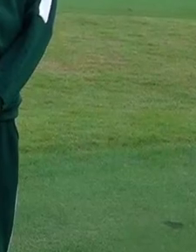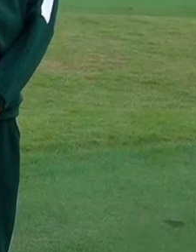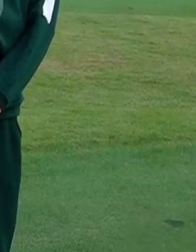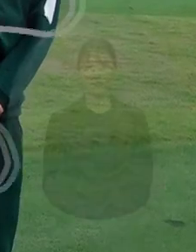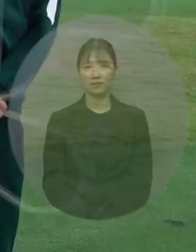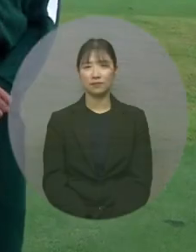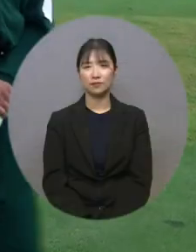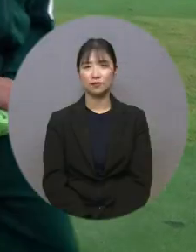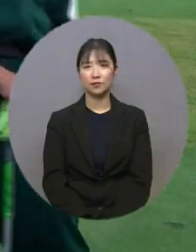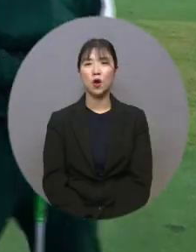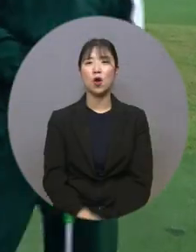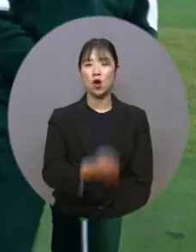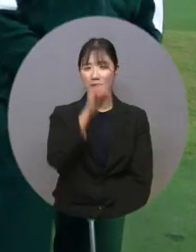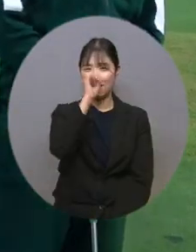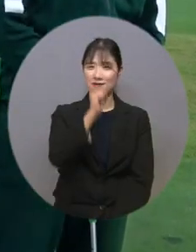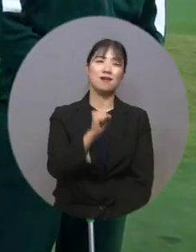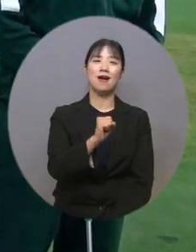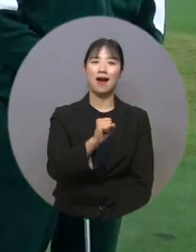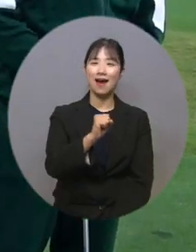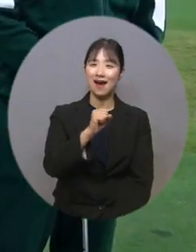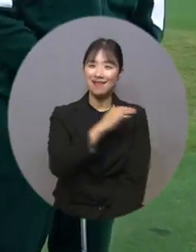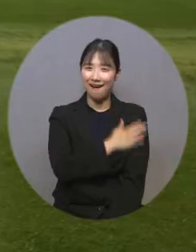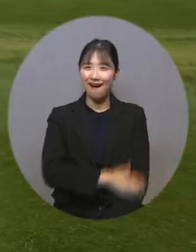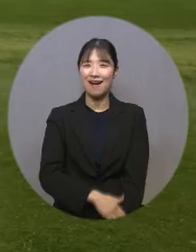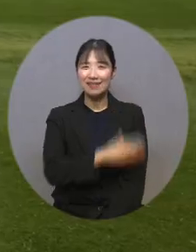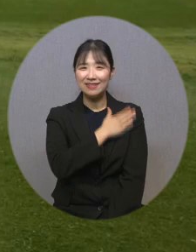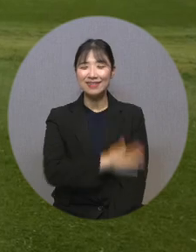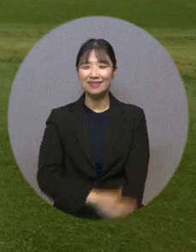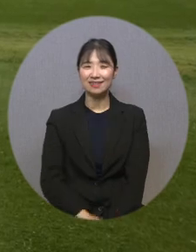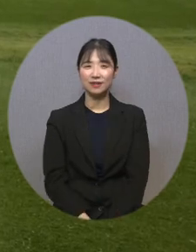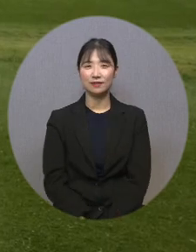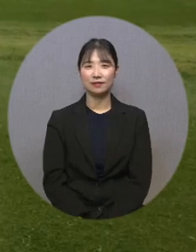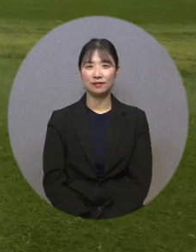어, 굿샷. 이것도 좋다. 야, 이거 완전 좋다, 좋다.